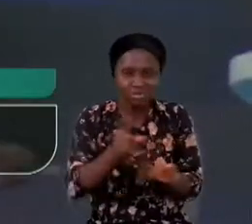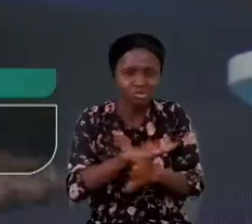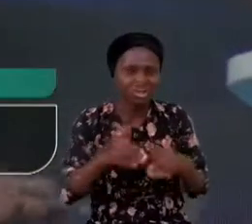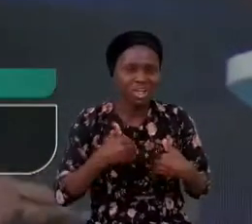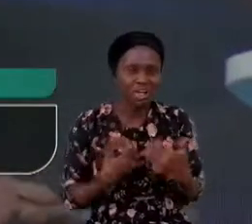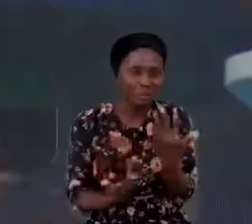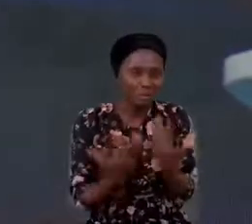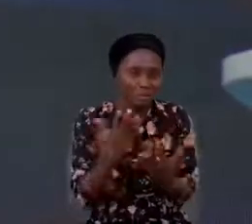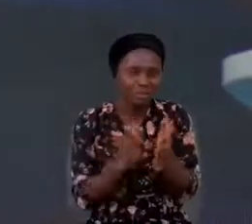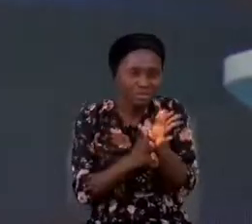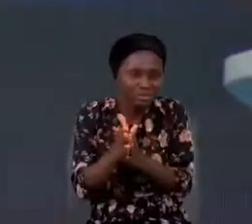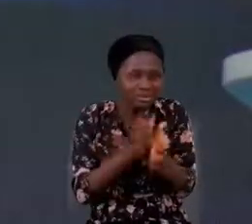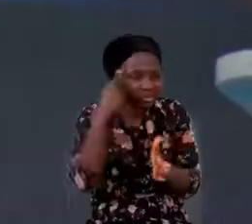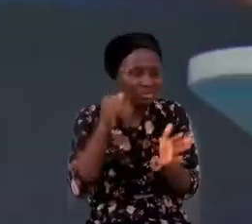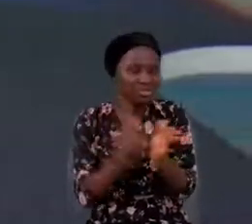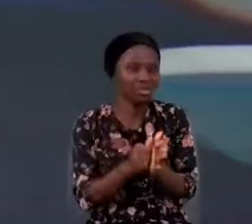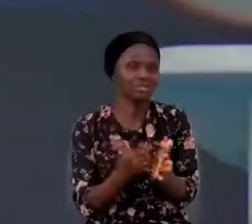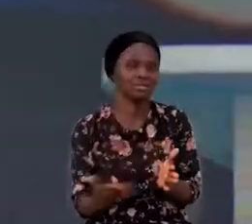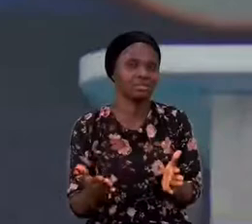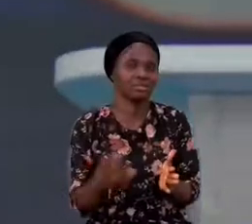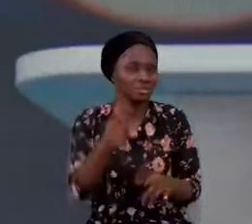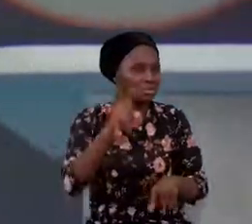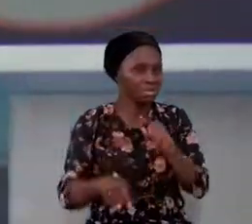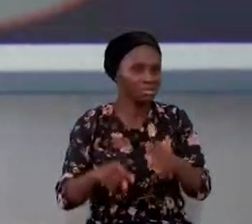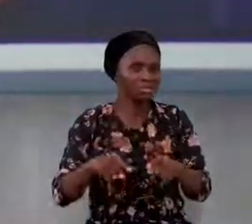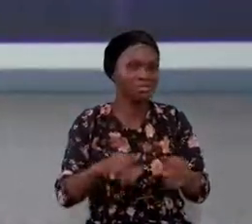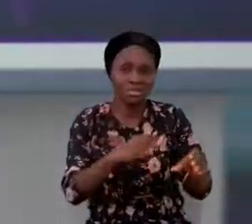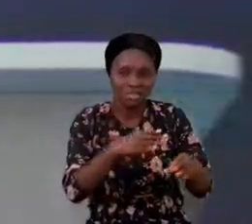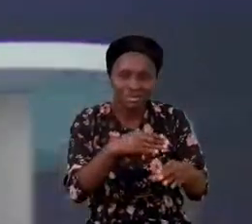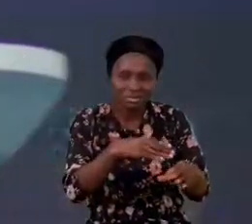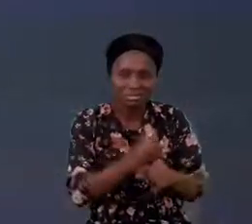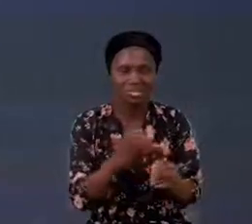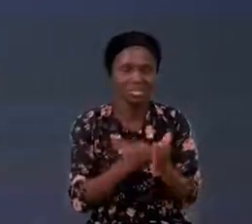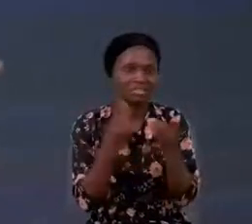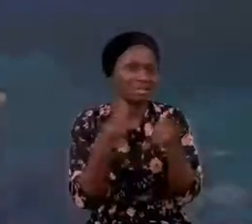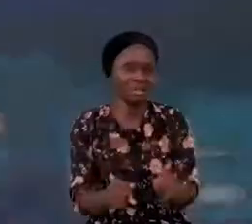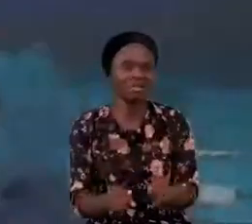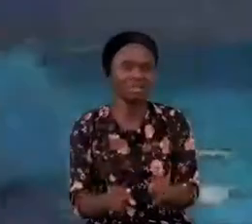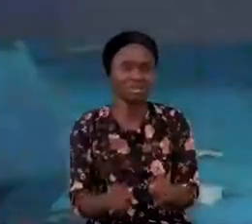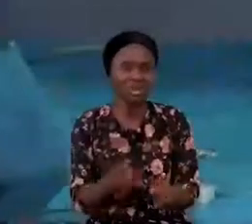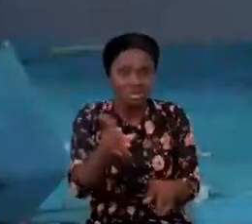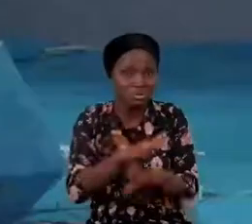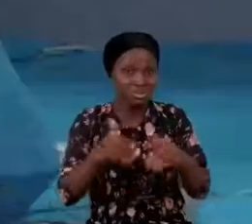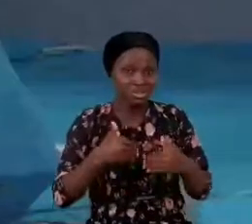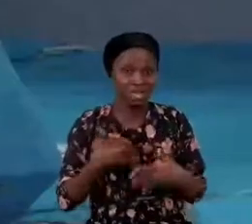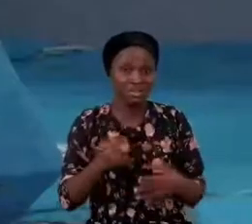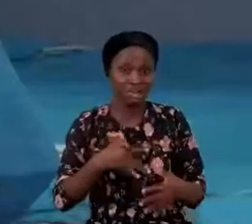chose. Vous ne préférez pas ça. Vous n'avez pas la passion pour ne faire rien. Mais quelque chose que vous avez